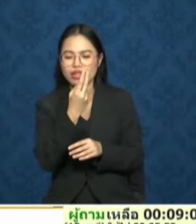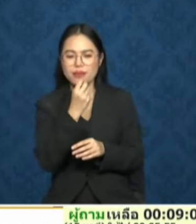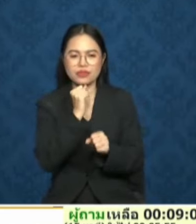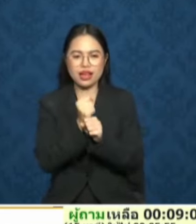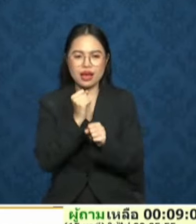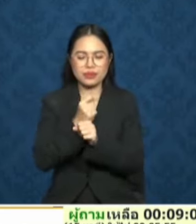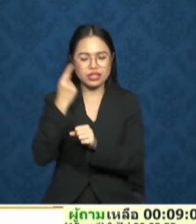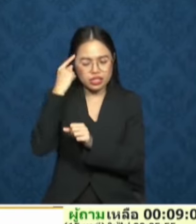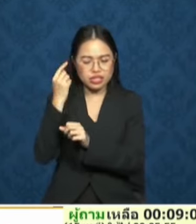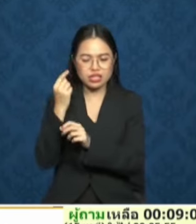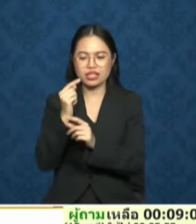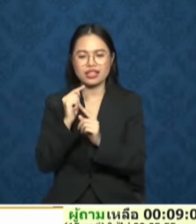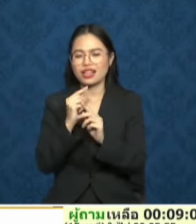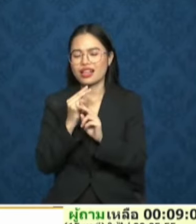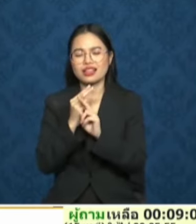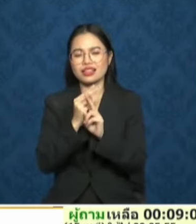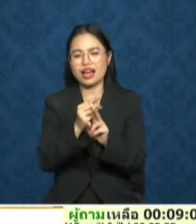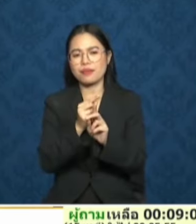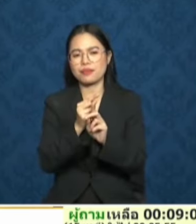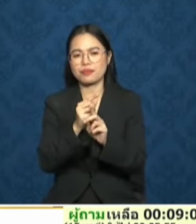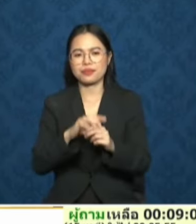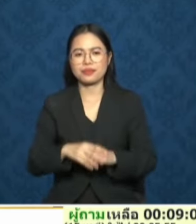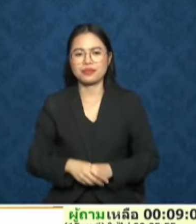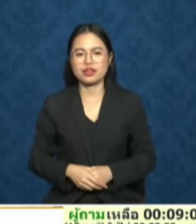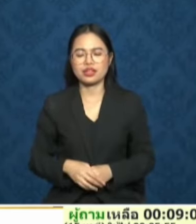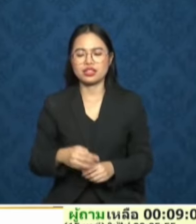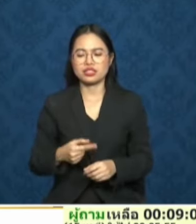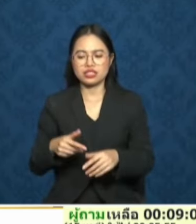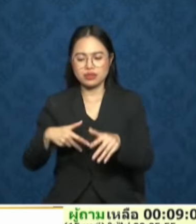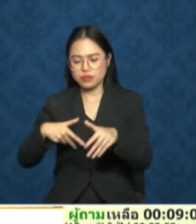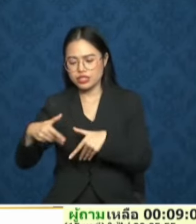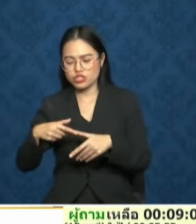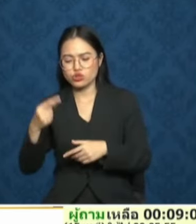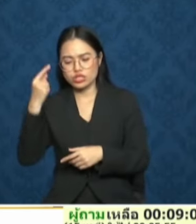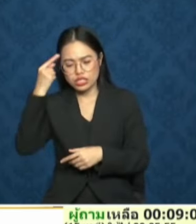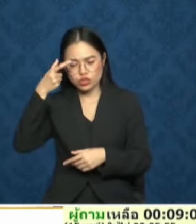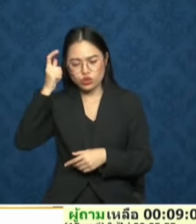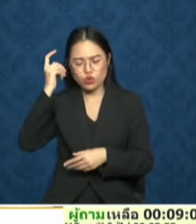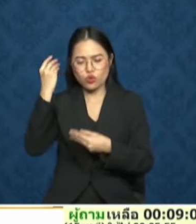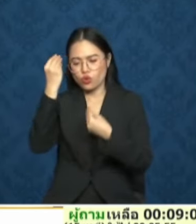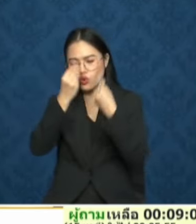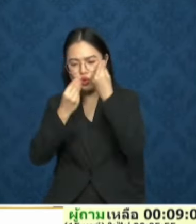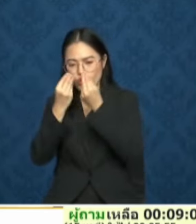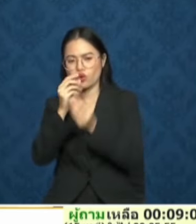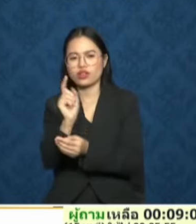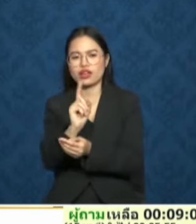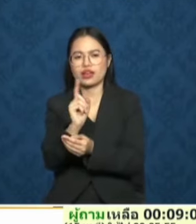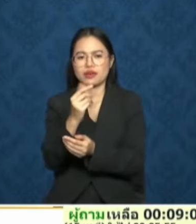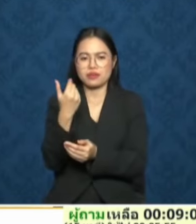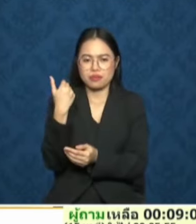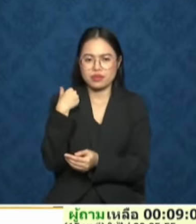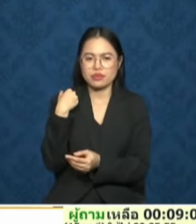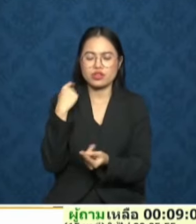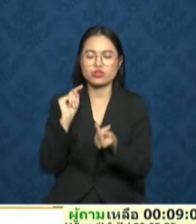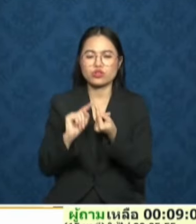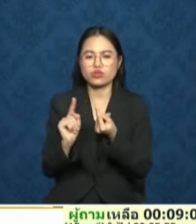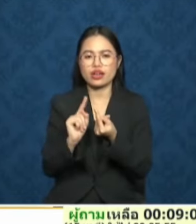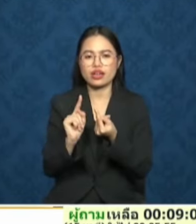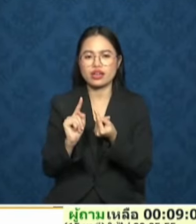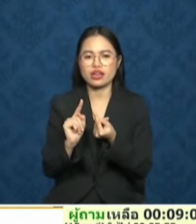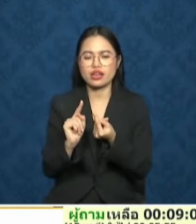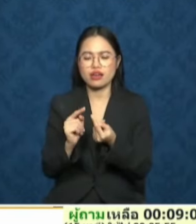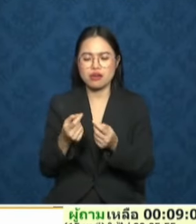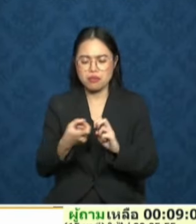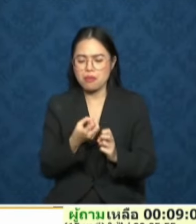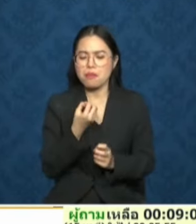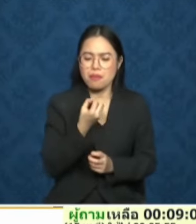ถูกต้องแล้วก็สำหรบความสบสนที่เกิดขึ้น ดฉนเข้ใจดีว่ามันมีความสับสนเรื่องของความ